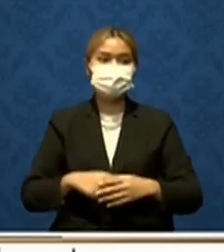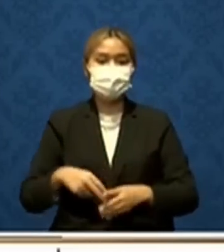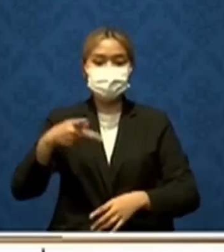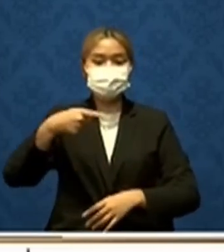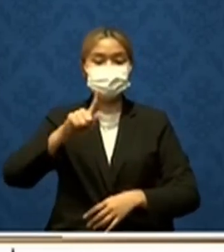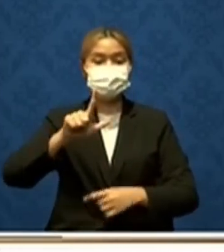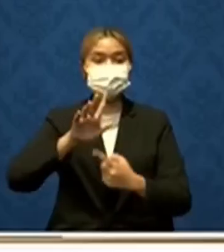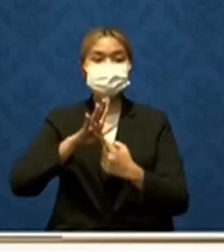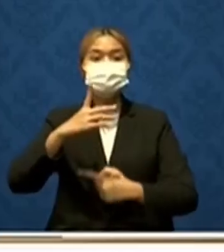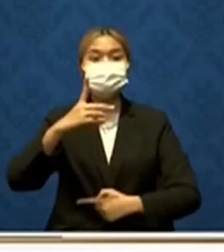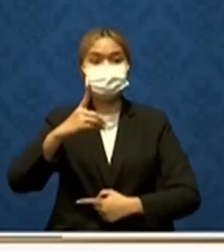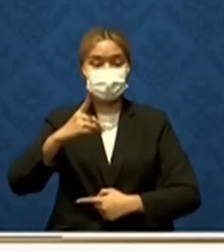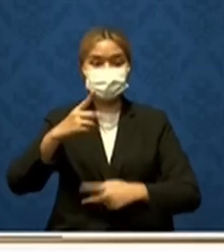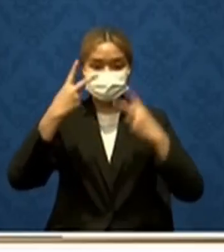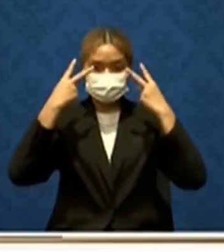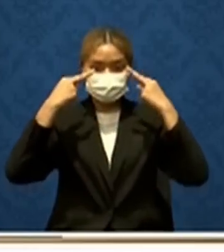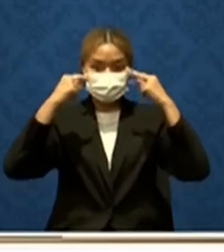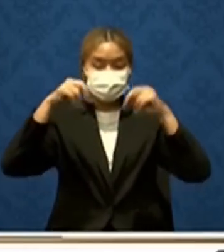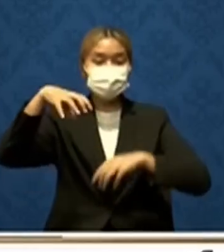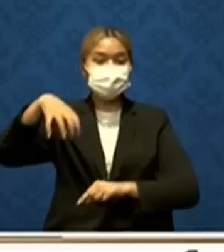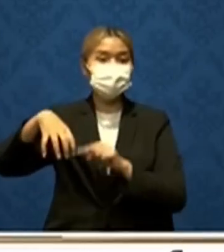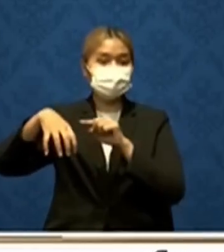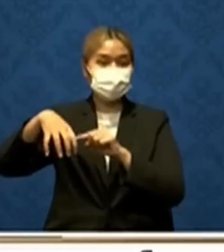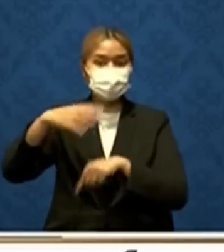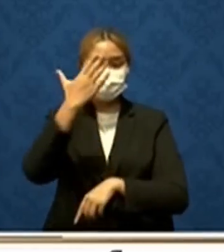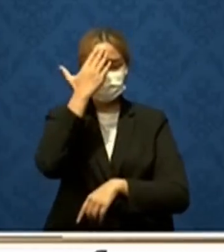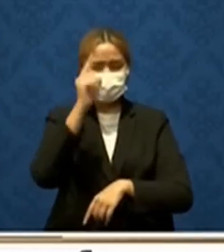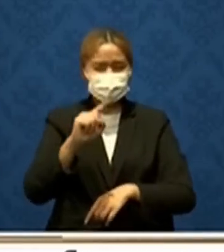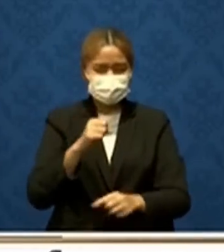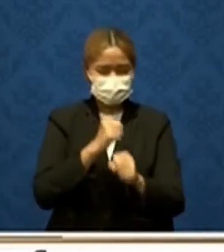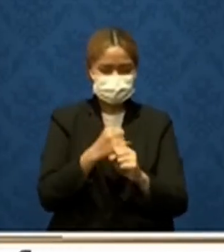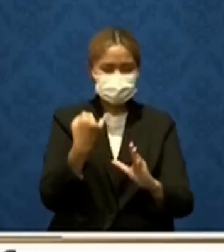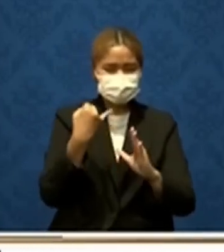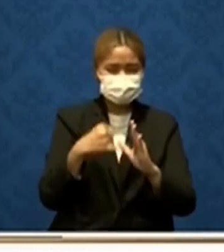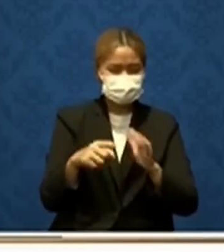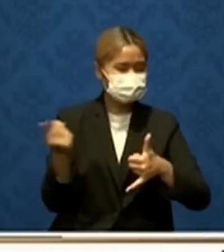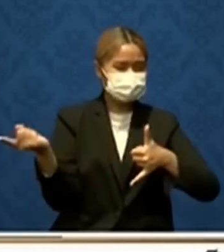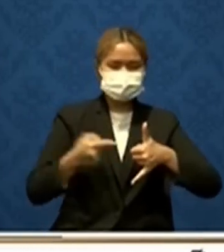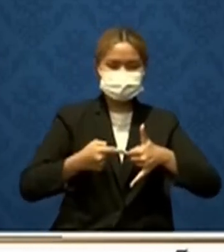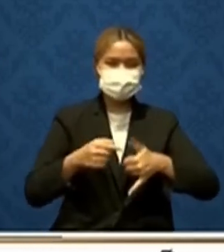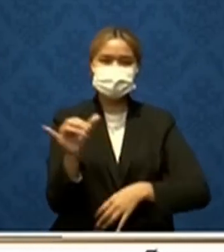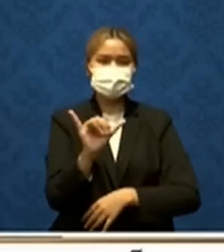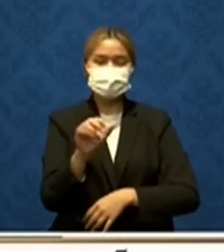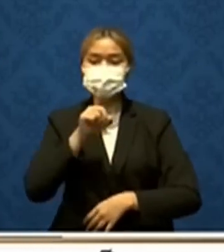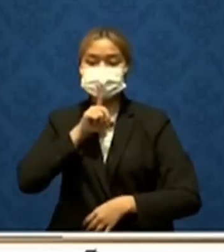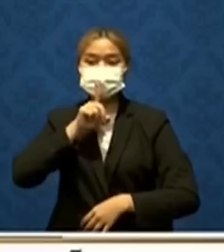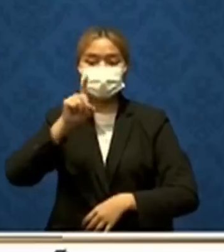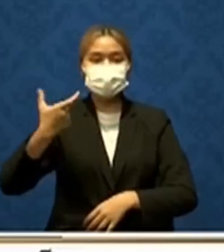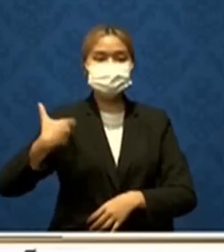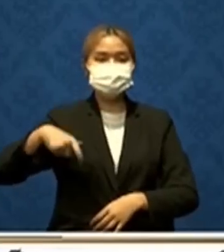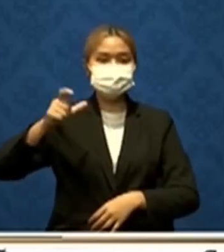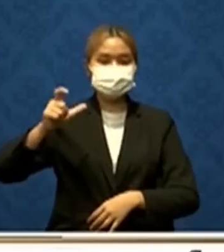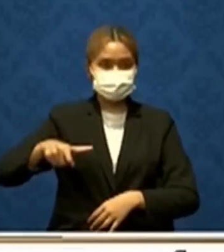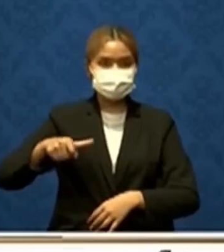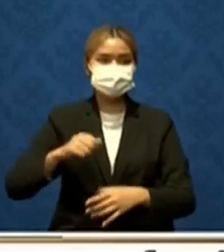เพราะกรณีนี้ไม่เคยเกิดมาก่อนจึงจำเป็นต้องถามคณะกรรมการกฤษฎีกาที่